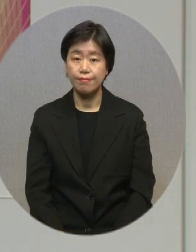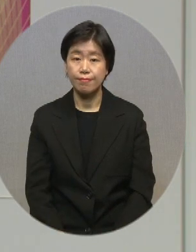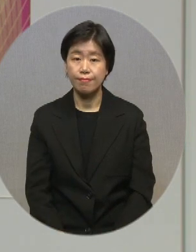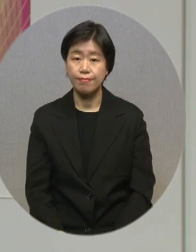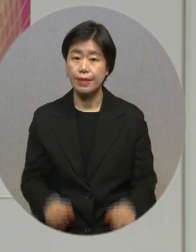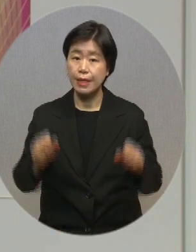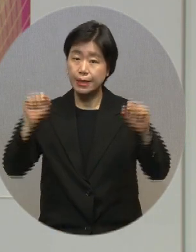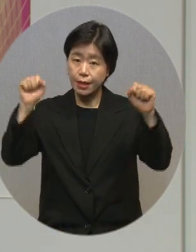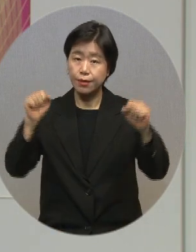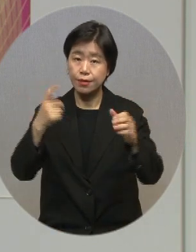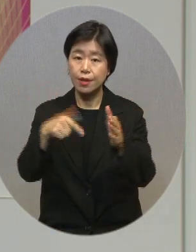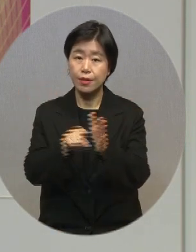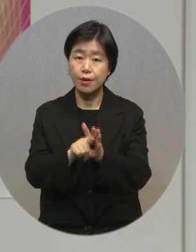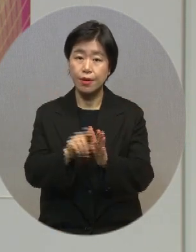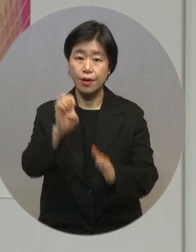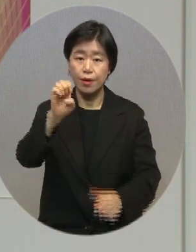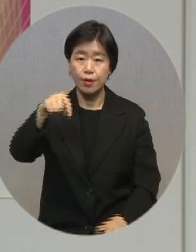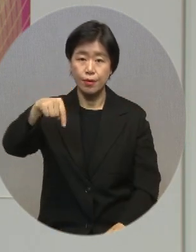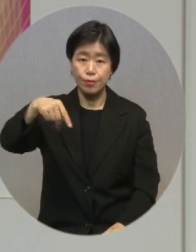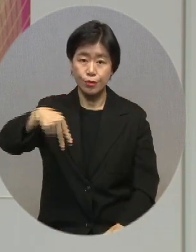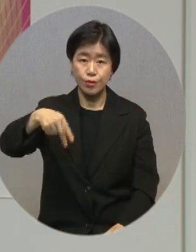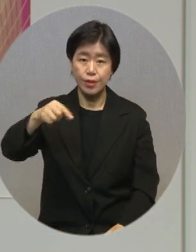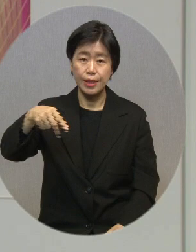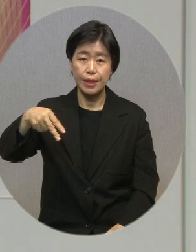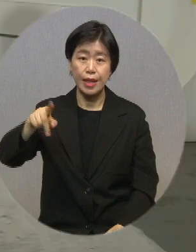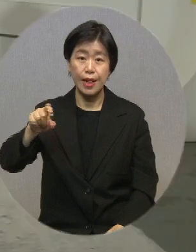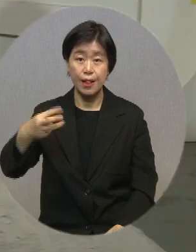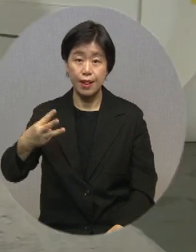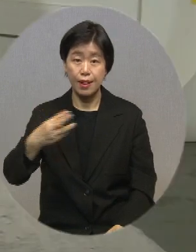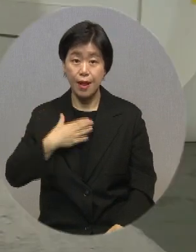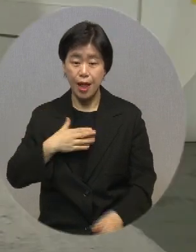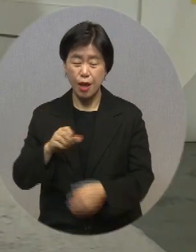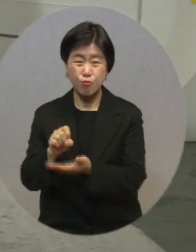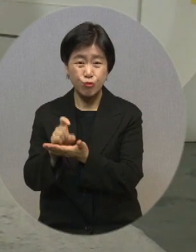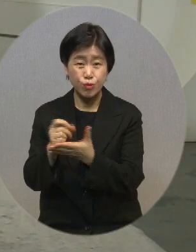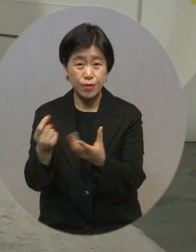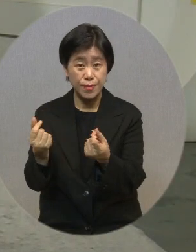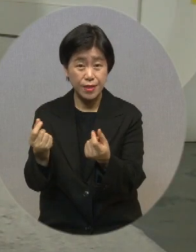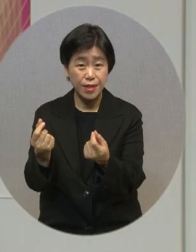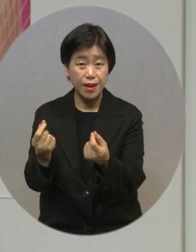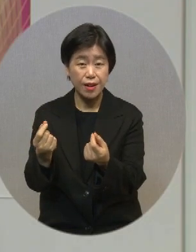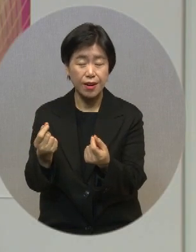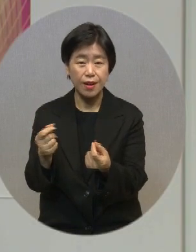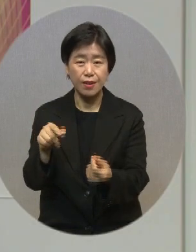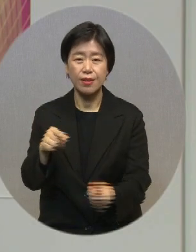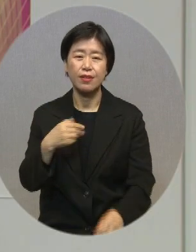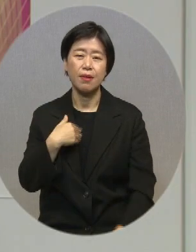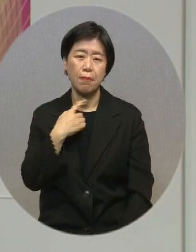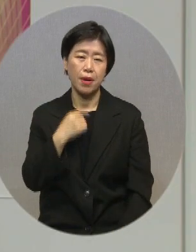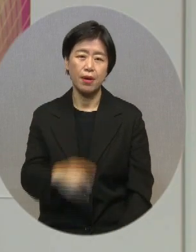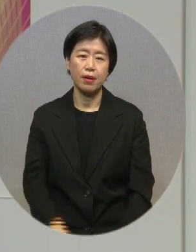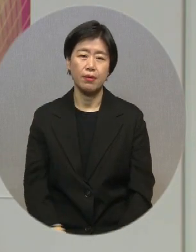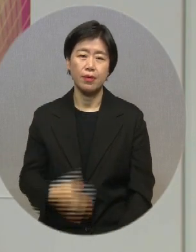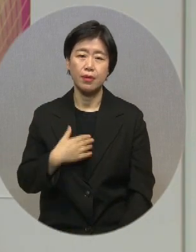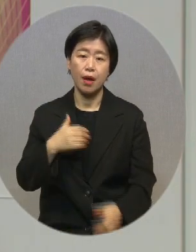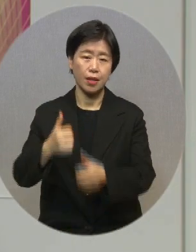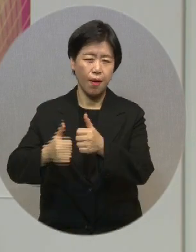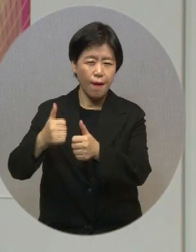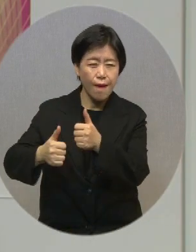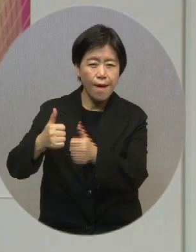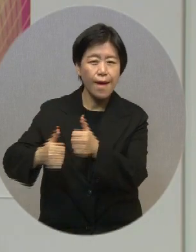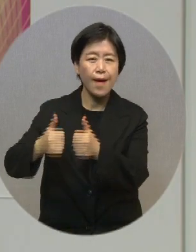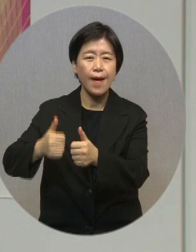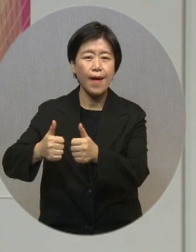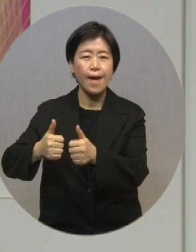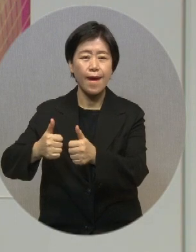체력 이제 풋살 같은 거 하고 있어요. 아, 풋살. 이제 경기도 뛰면서 이제